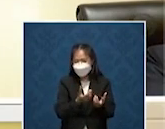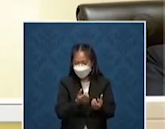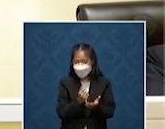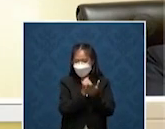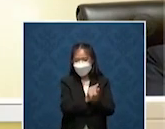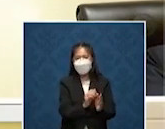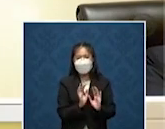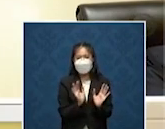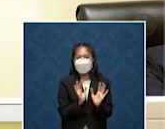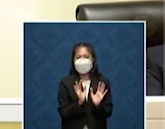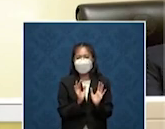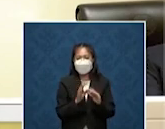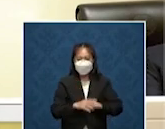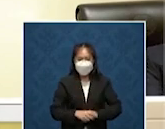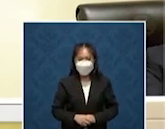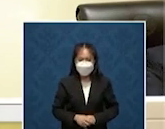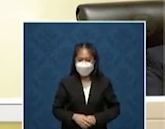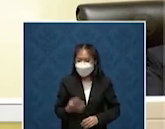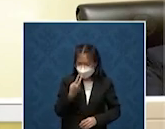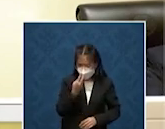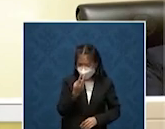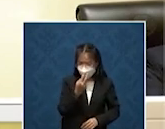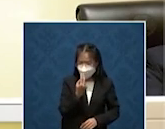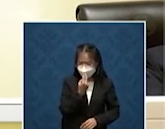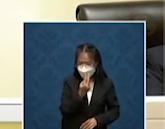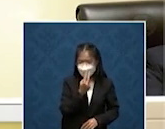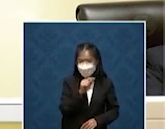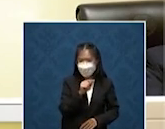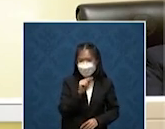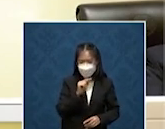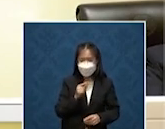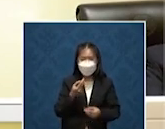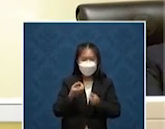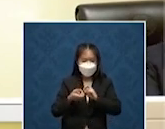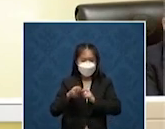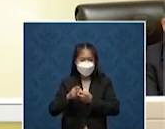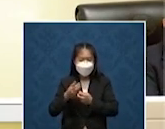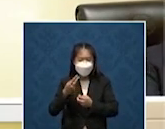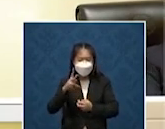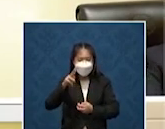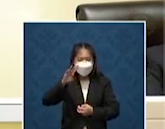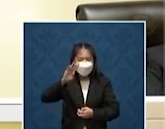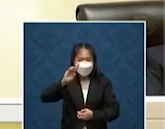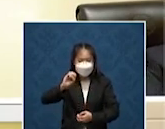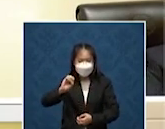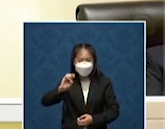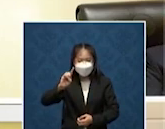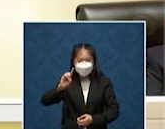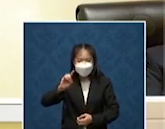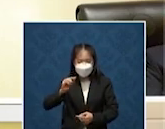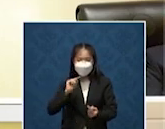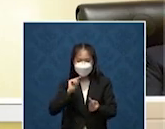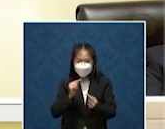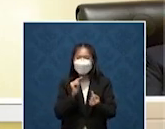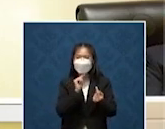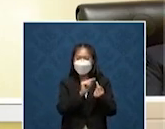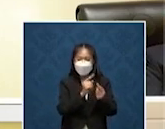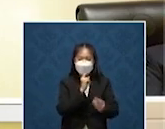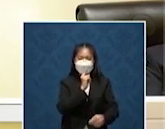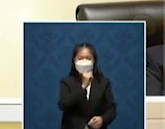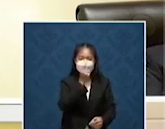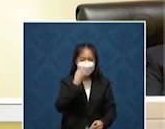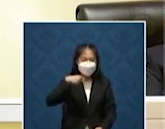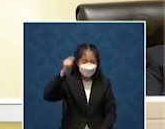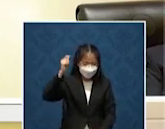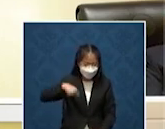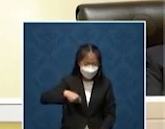งเรื่องการท่องเที่ยวด้วยเพราะมีการอภิปรายโจมตีนะในช่วงที่มีการอภิปรายโจมตีเนี่ย